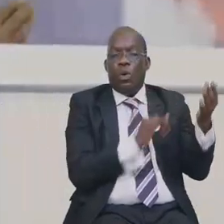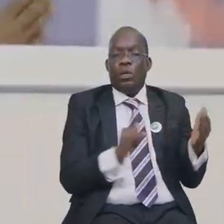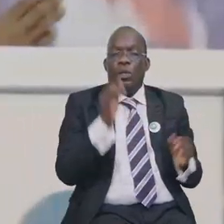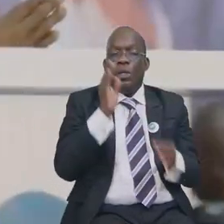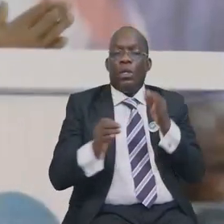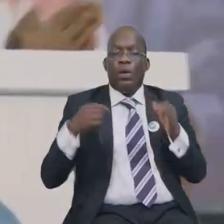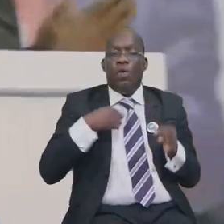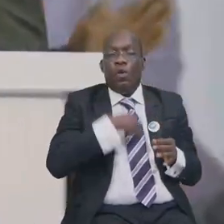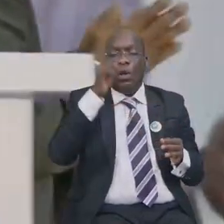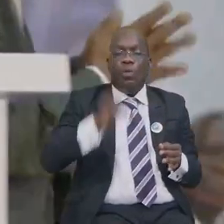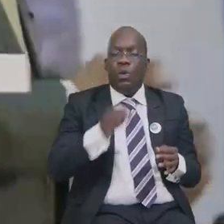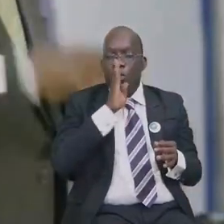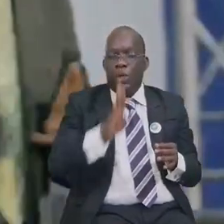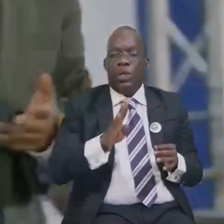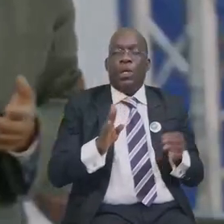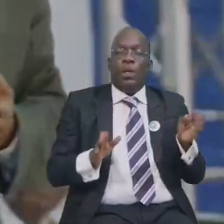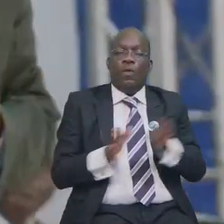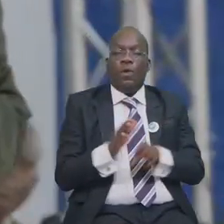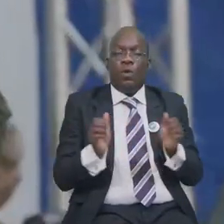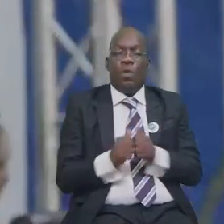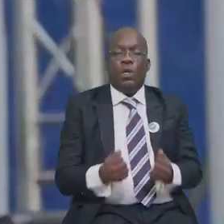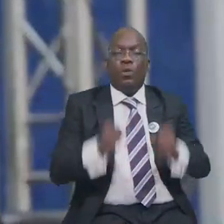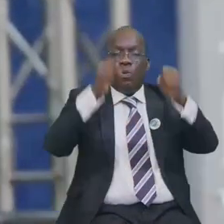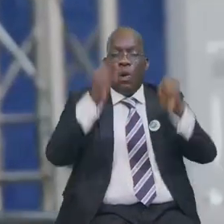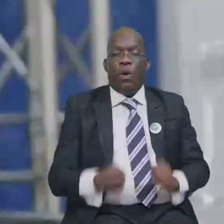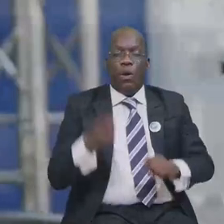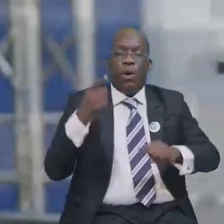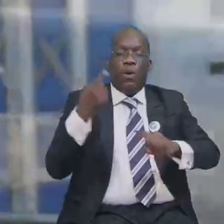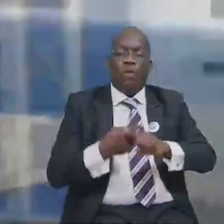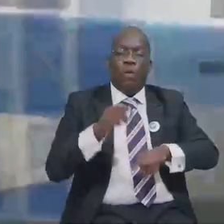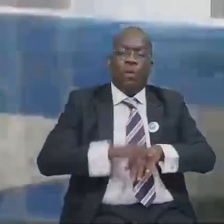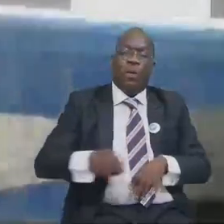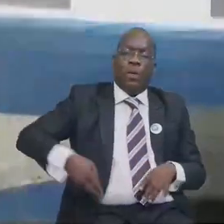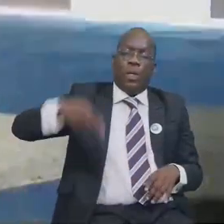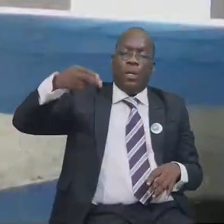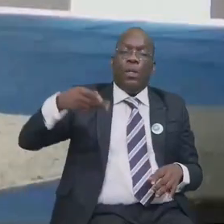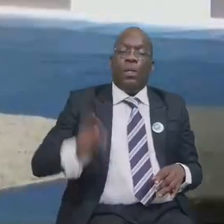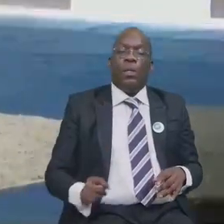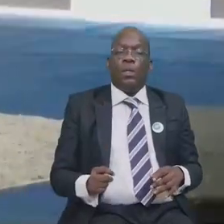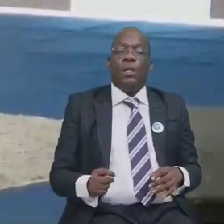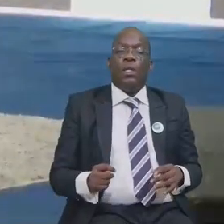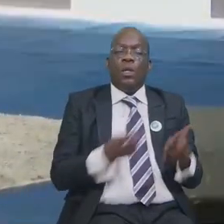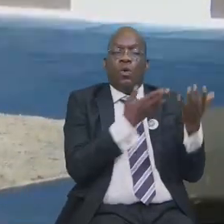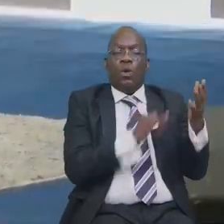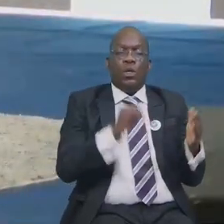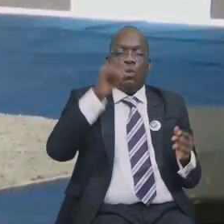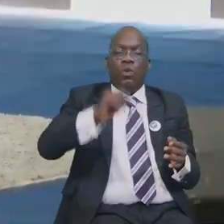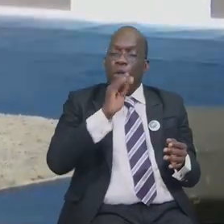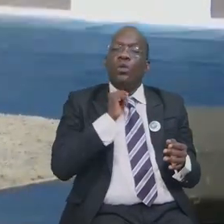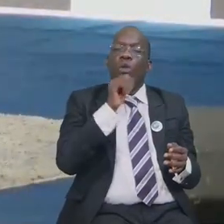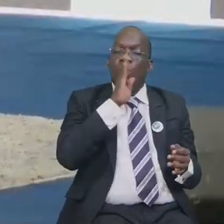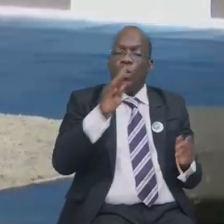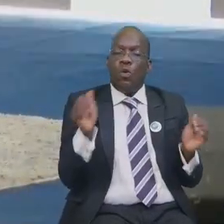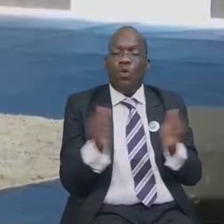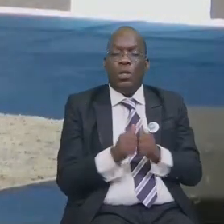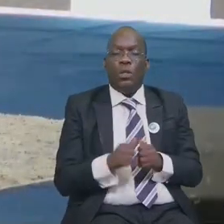Si nous devons être remplis de la puissance d'en haut, nous ne devons pas être avec Jésus seul. Ça ne doit pas être avec